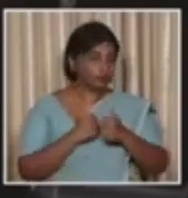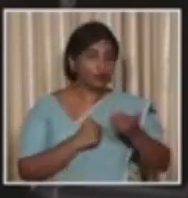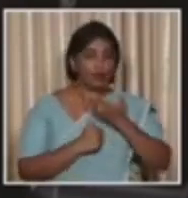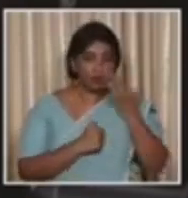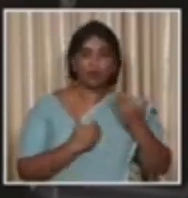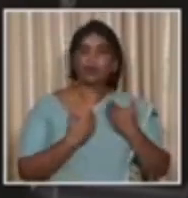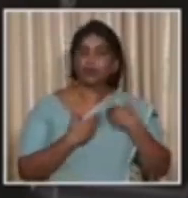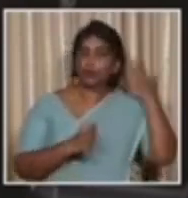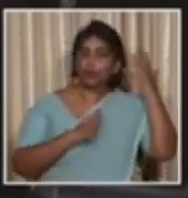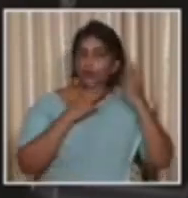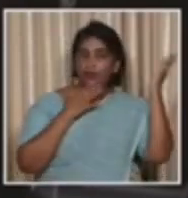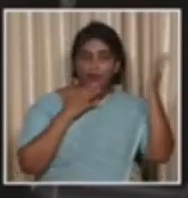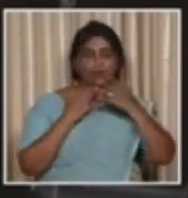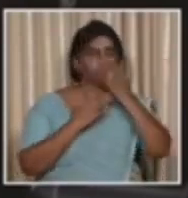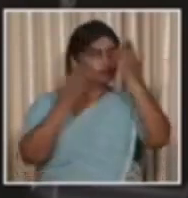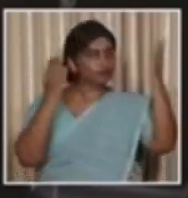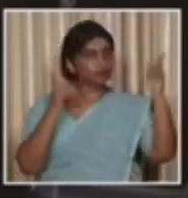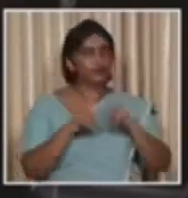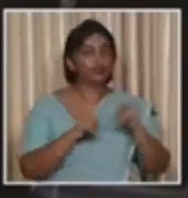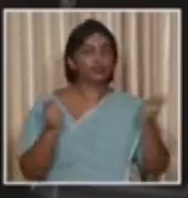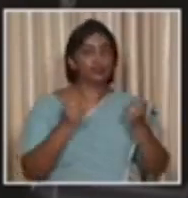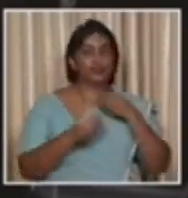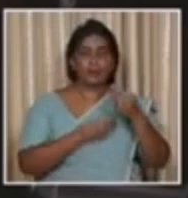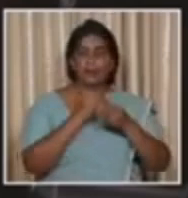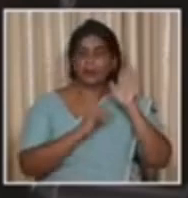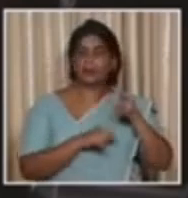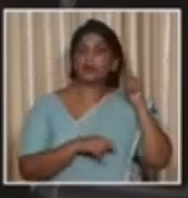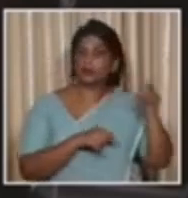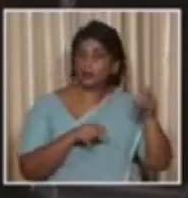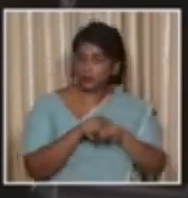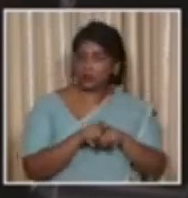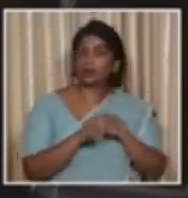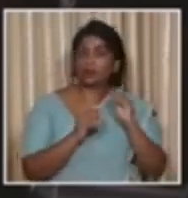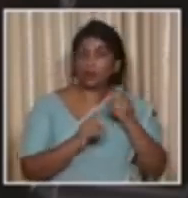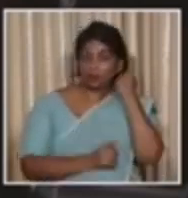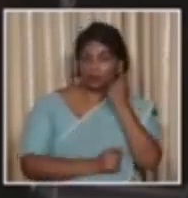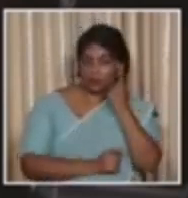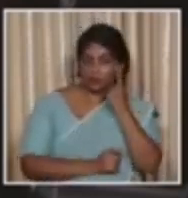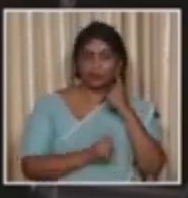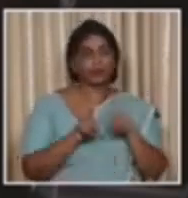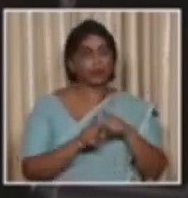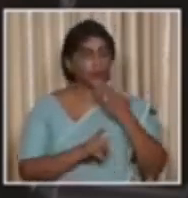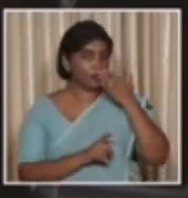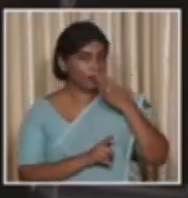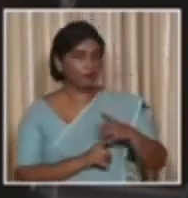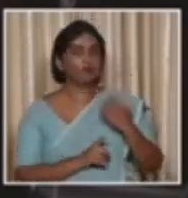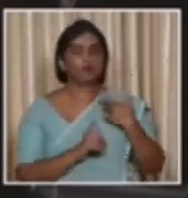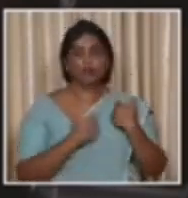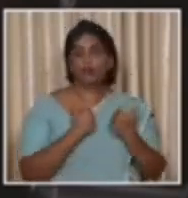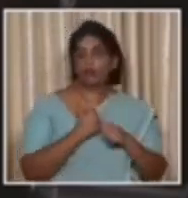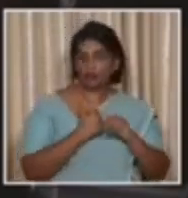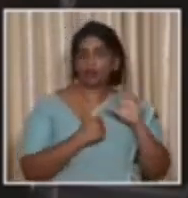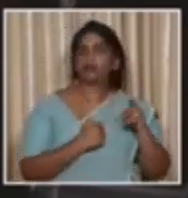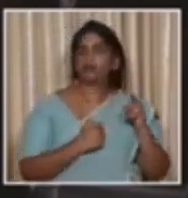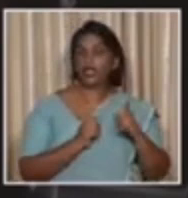නම් අපිට ලෝකේ හැම තැනකම වෙළඳ පොළ නිර්මාණය වෙලා තියෙනවා. හැබැයි ඒ සඳහා යම් උගත්කමක්, ඒ වගේම බුද්ධි මට්ටමක් අපිට සකස් කරන්න වෙනවා.